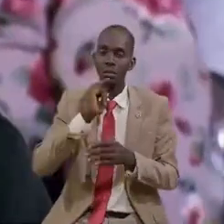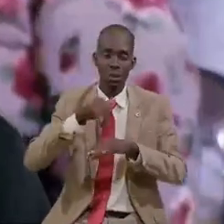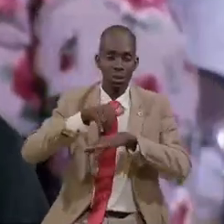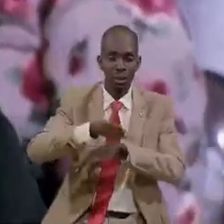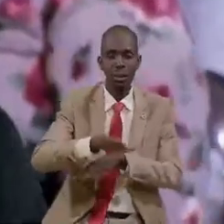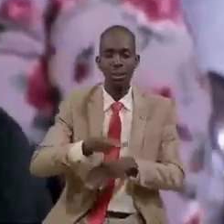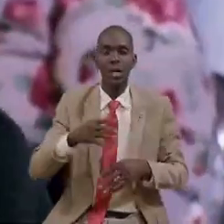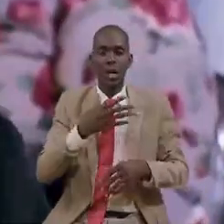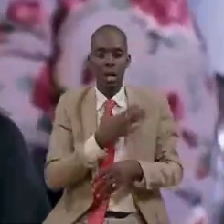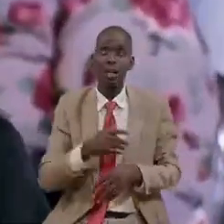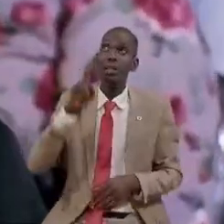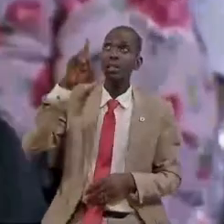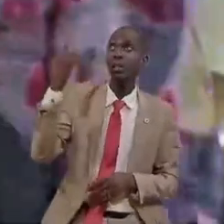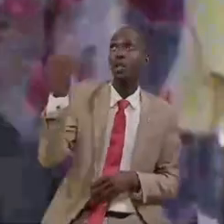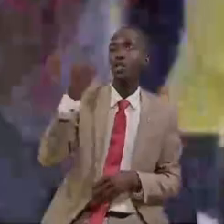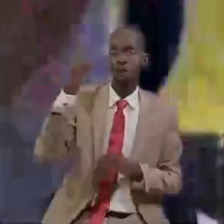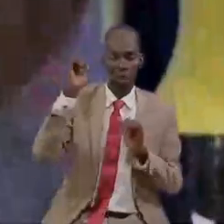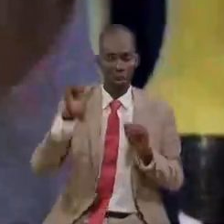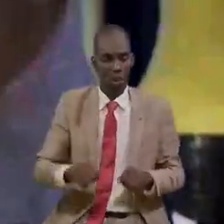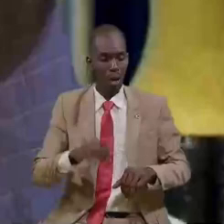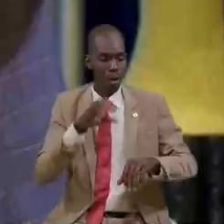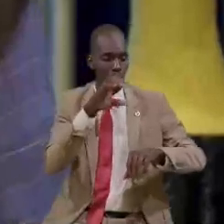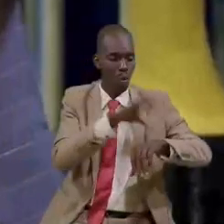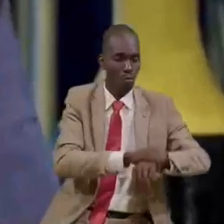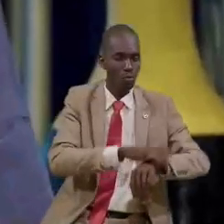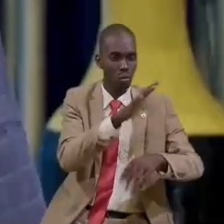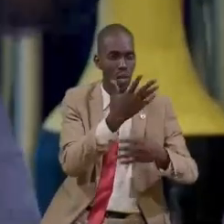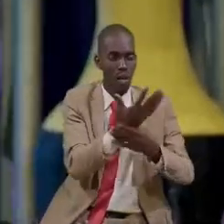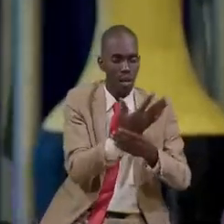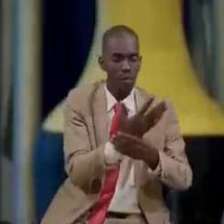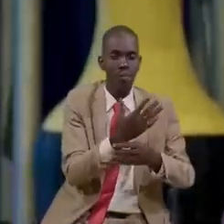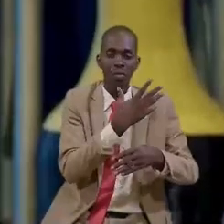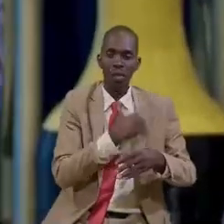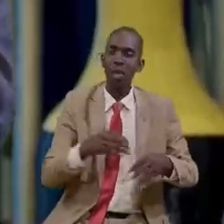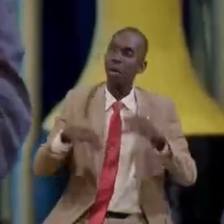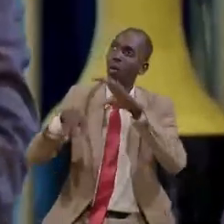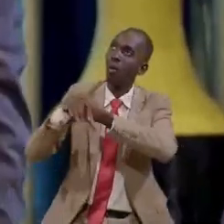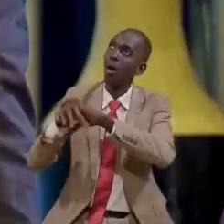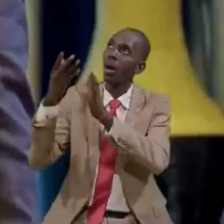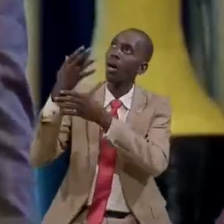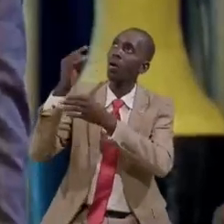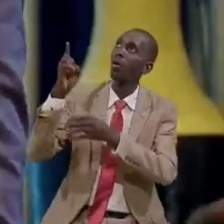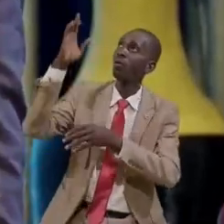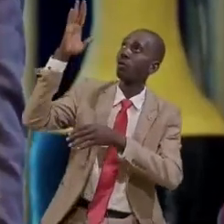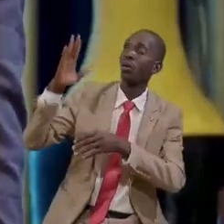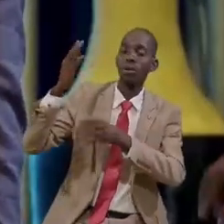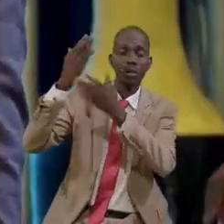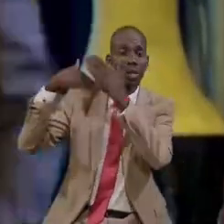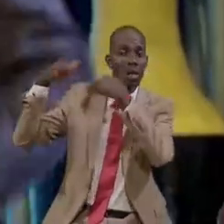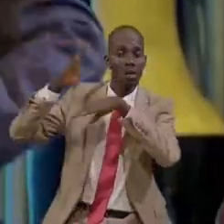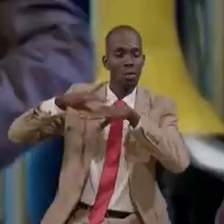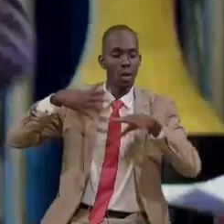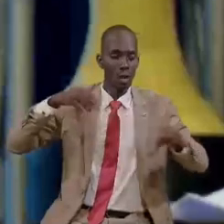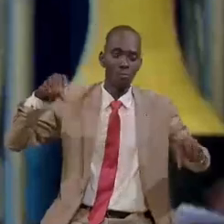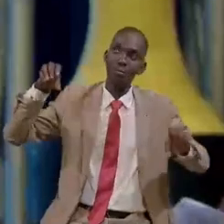main. Il tient la main du Dieu Saint du ciel et vous amène en haut